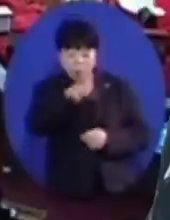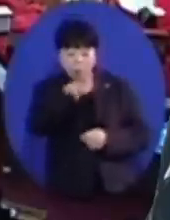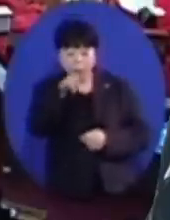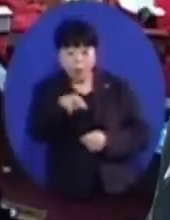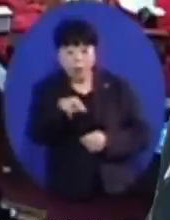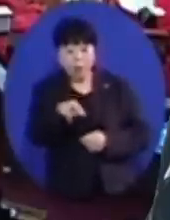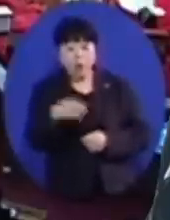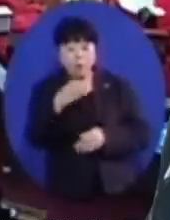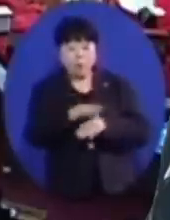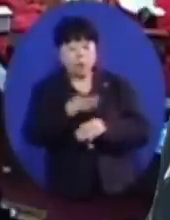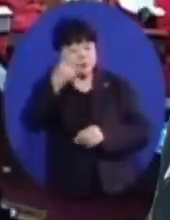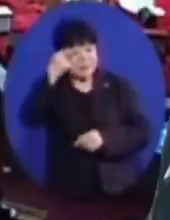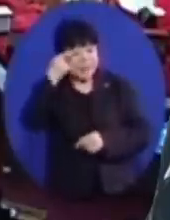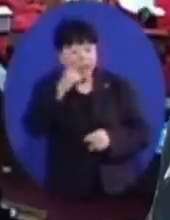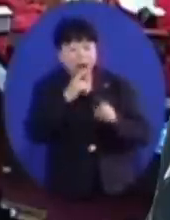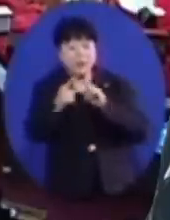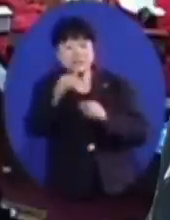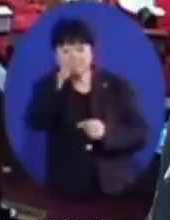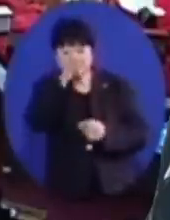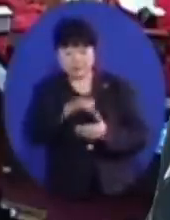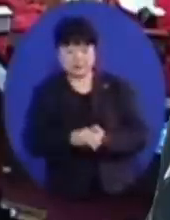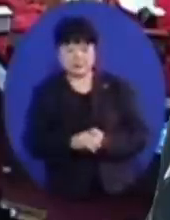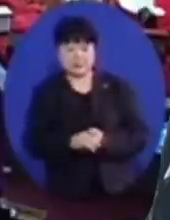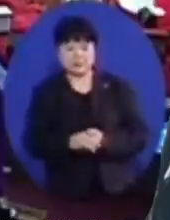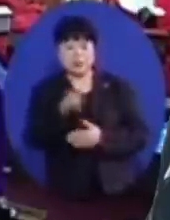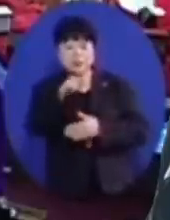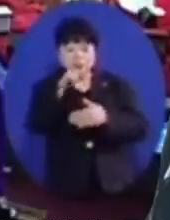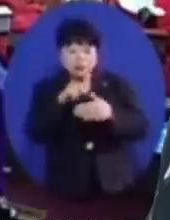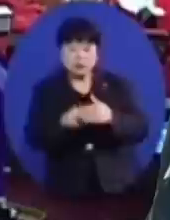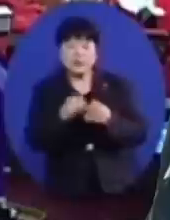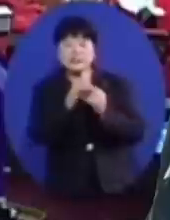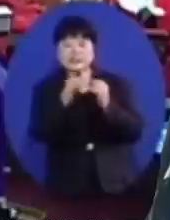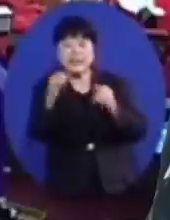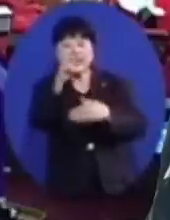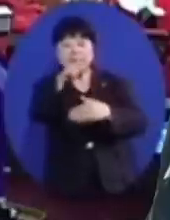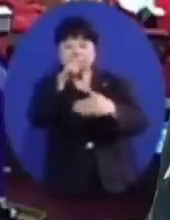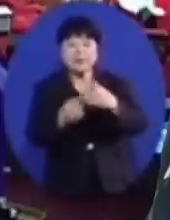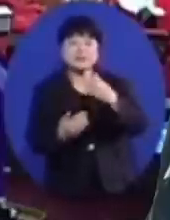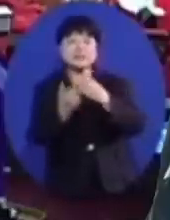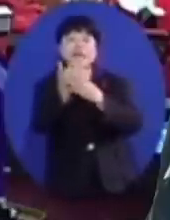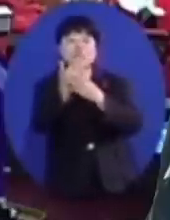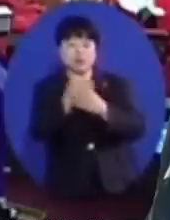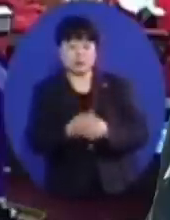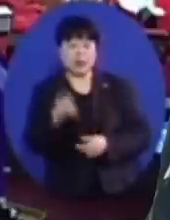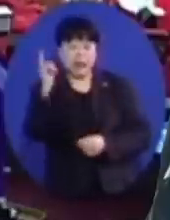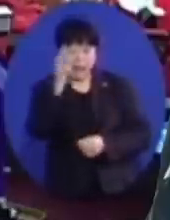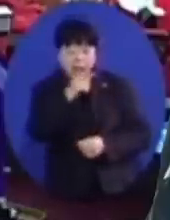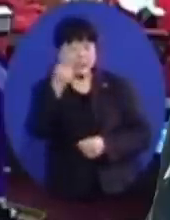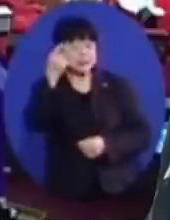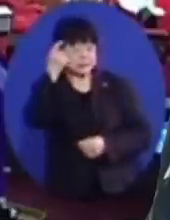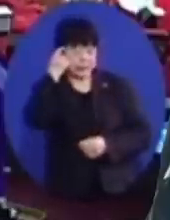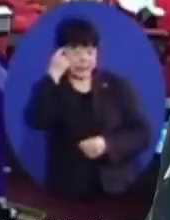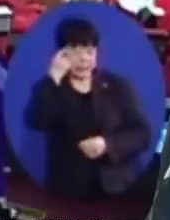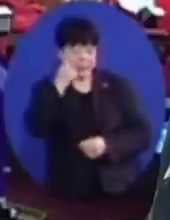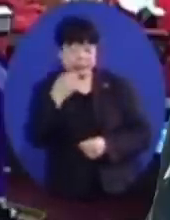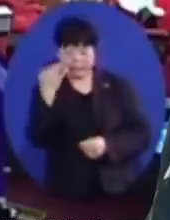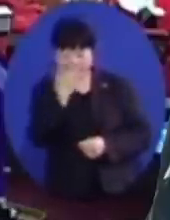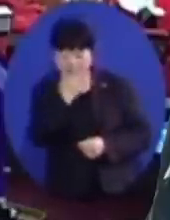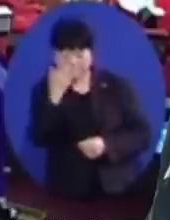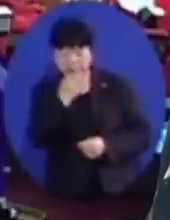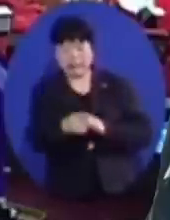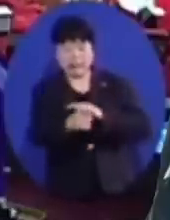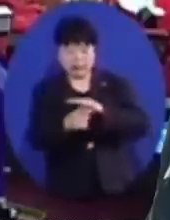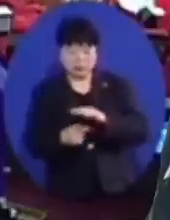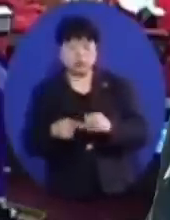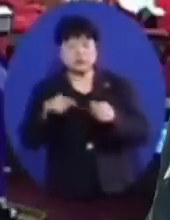이러한 육신의 생각을 말씀하고 있습니다 속에서 곧 사람의 마음에서 나오는 것은 악한 생각 곧 음란과